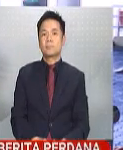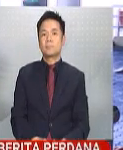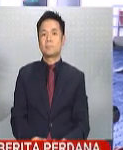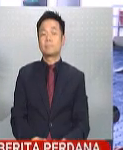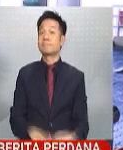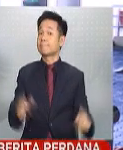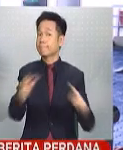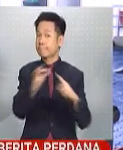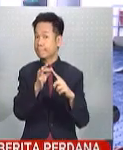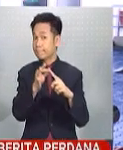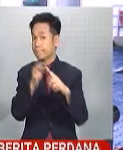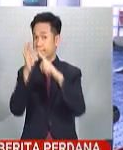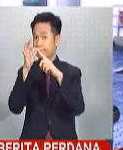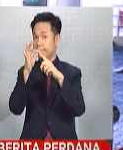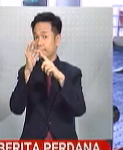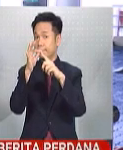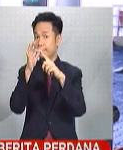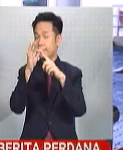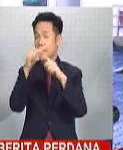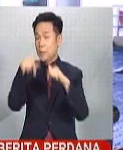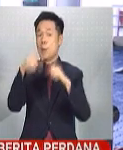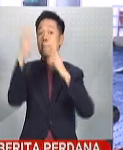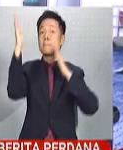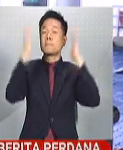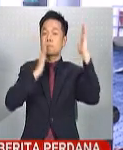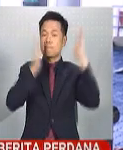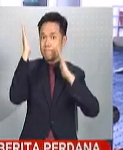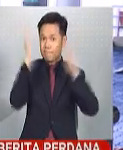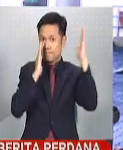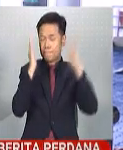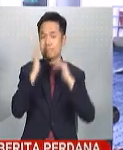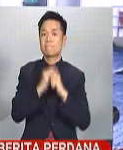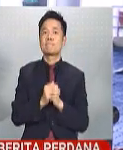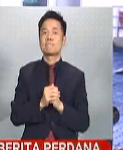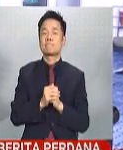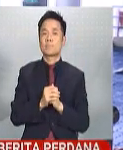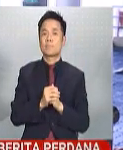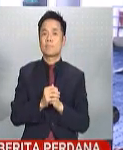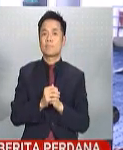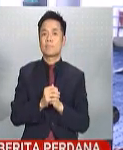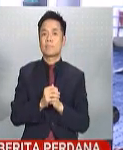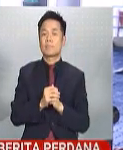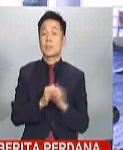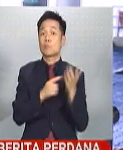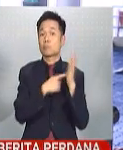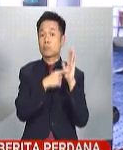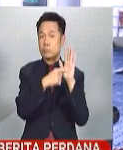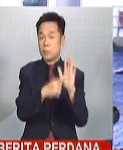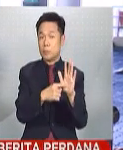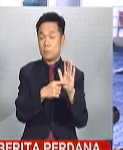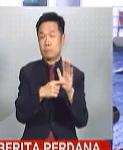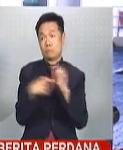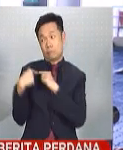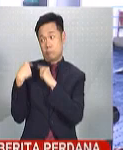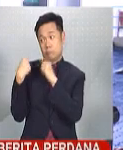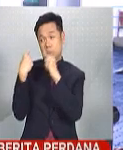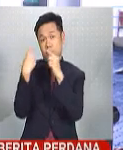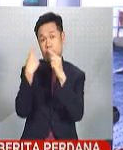Khusus kepada Long Ball Malaysia, di mana kalau ikut dari segi pencapaian dari tahun ke